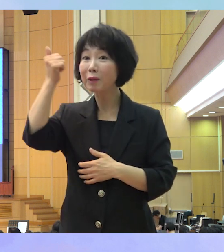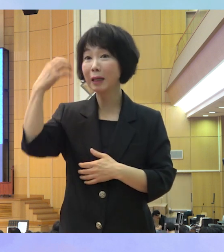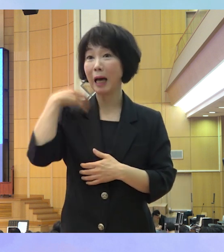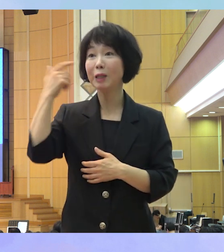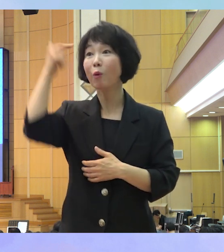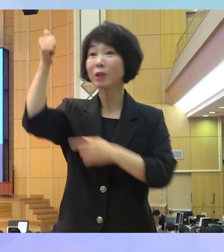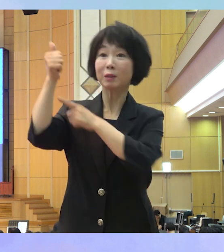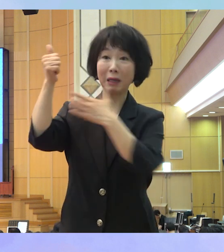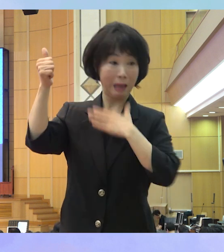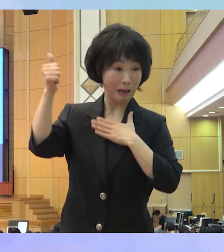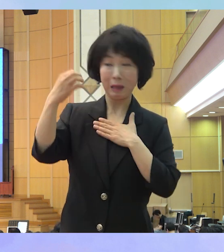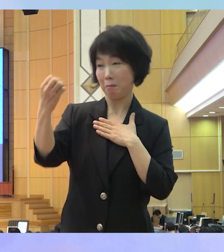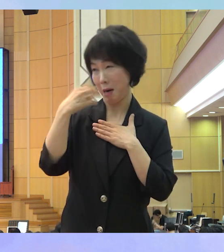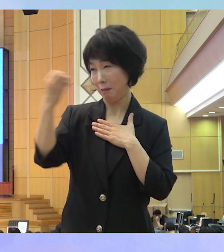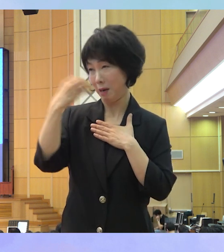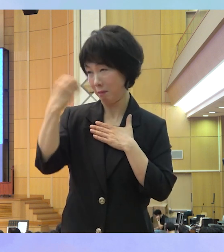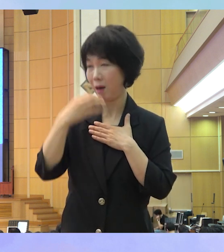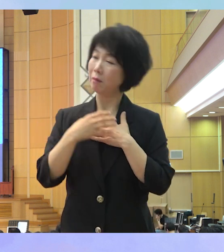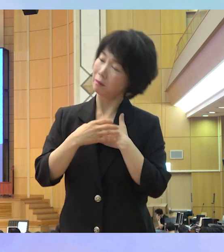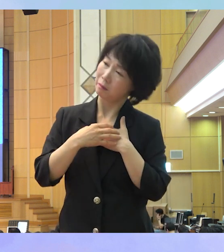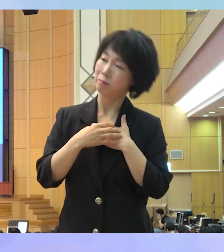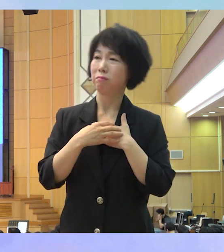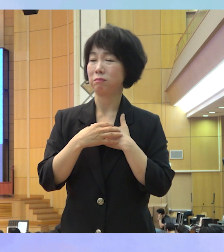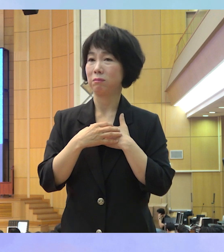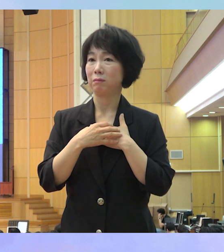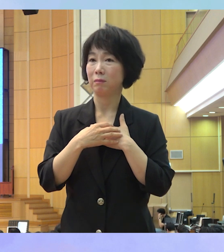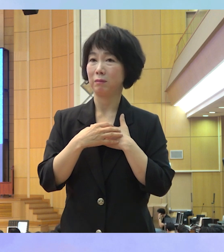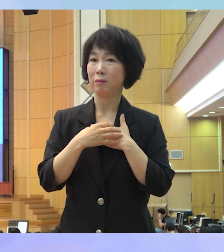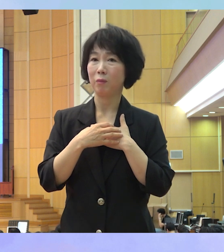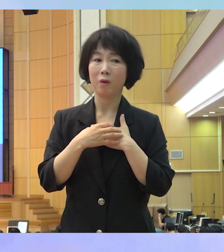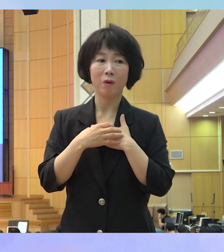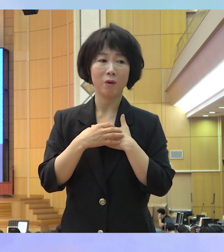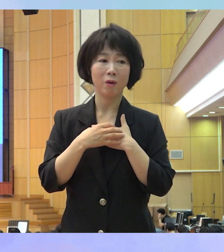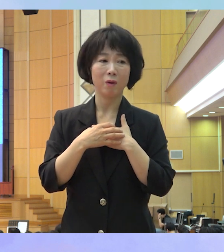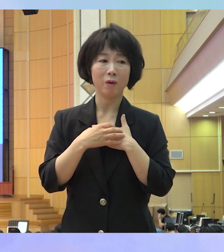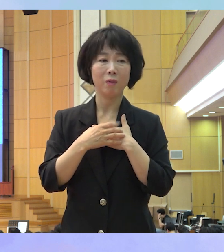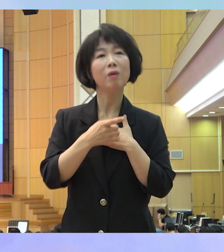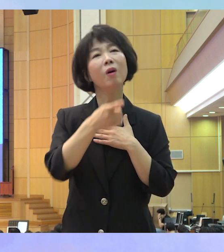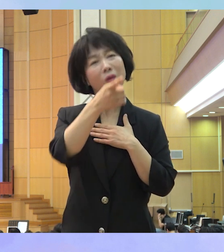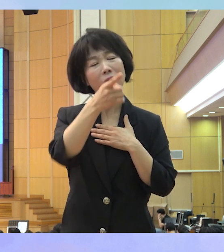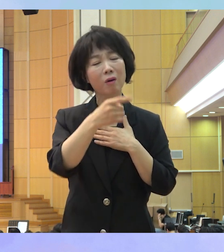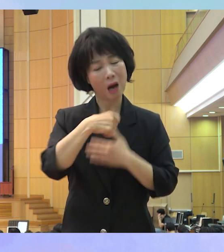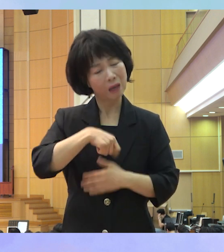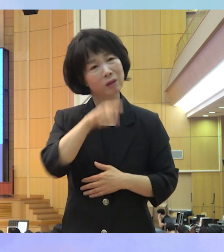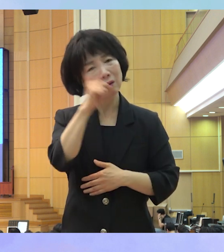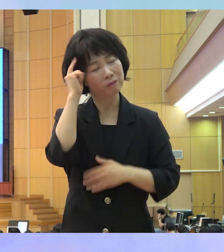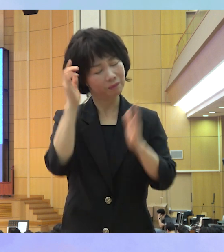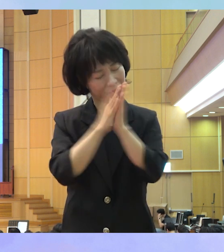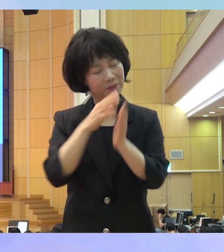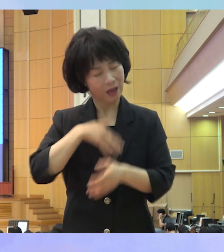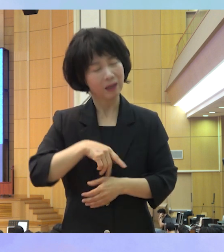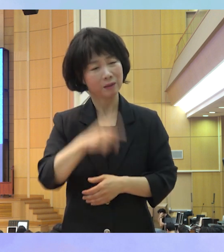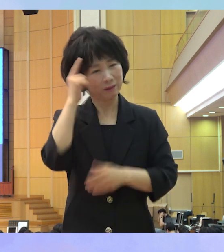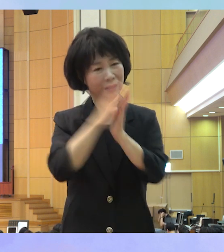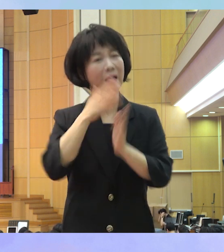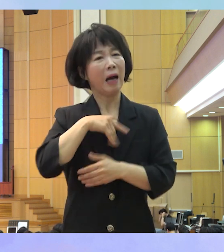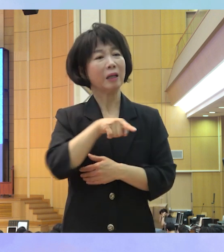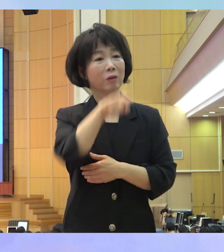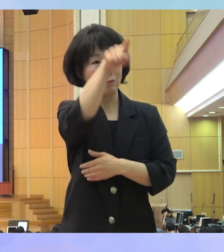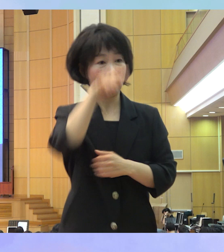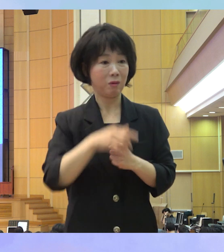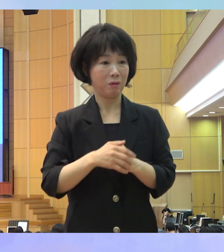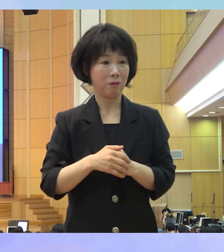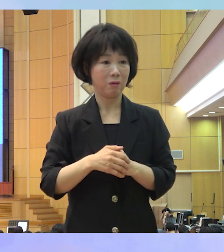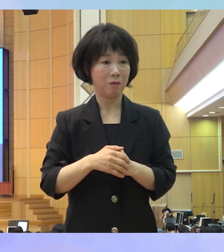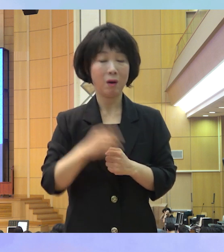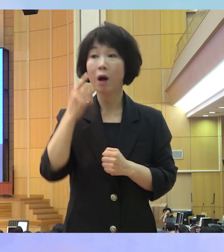저를 보고 뭐 특히 목회에 대해서는 특별하게 하시는 말씀 없으세요. 그냥 뭐 알아서 잘 하겠거니 하시는데, 이제 당신이 건강하신 몸을